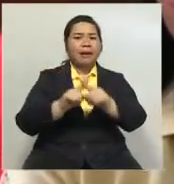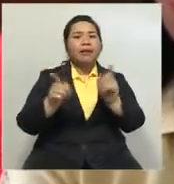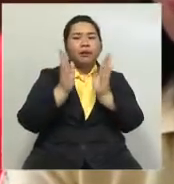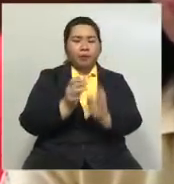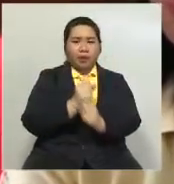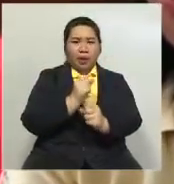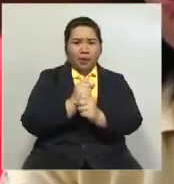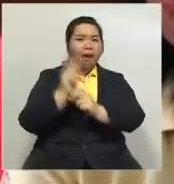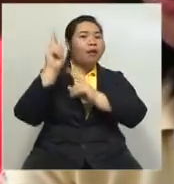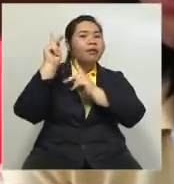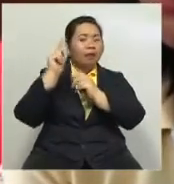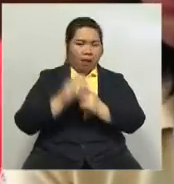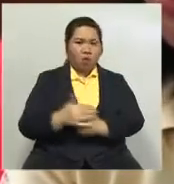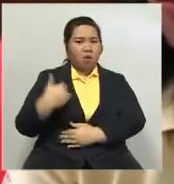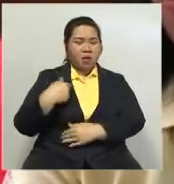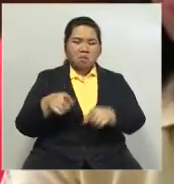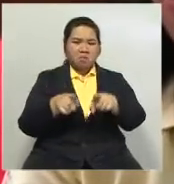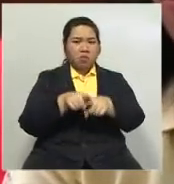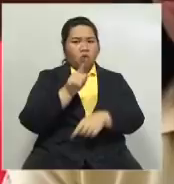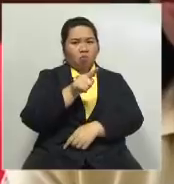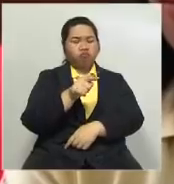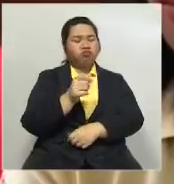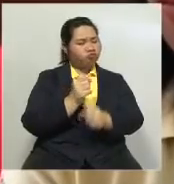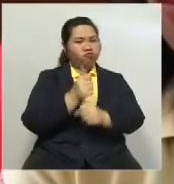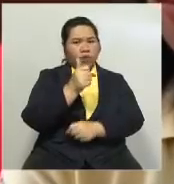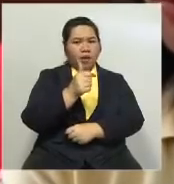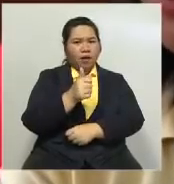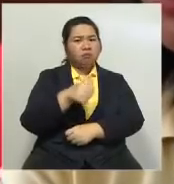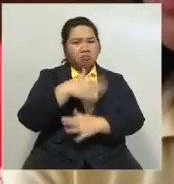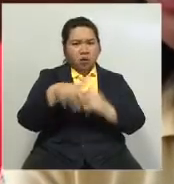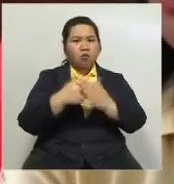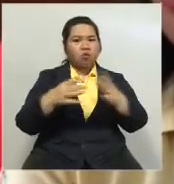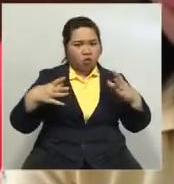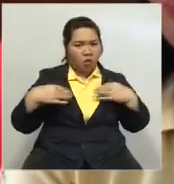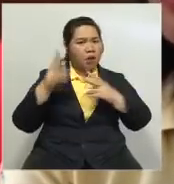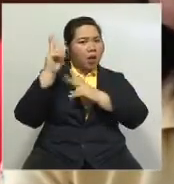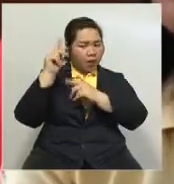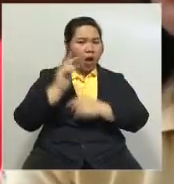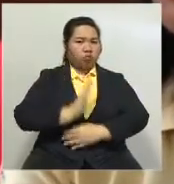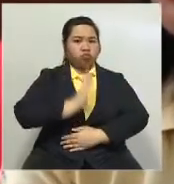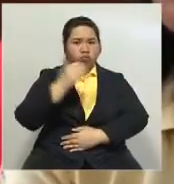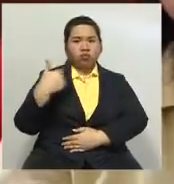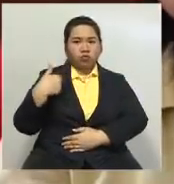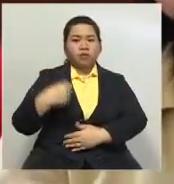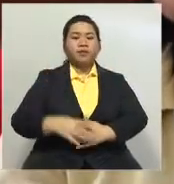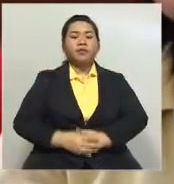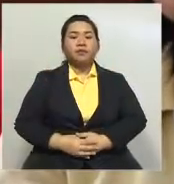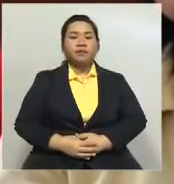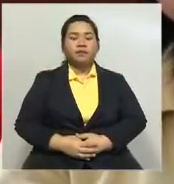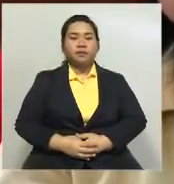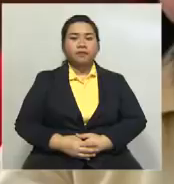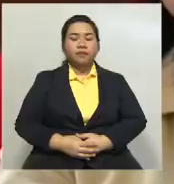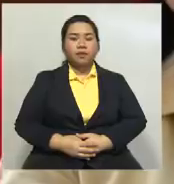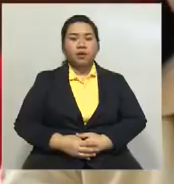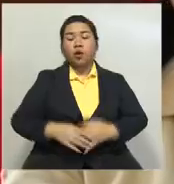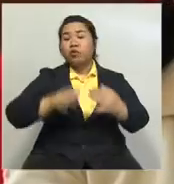คนทำงานสื่อที่เชื่อมั่นว่าพี่น้องๆสื่อเองคงต้องยอมรับว่าท่านเป็นผู้ใหญ่พอสมควรทีเดียวแล้วก็ในช่วง